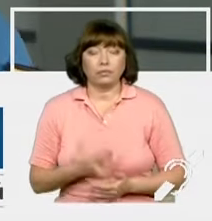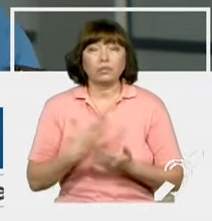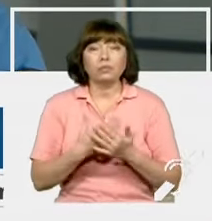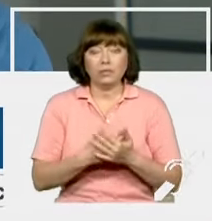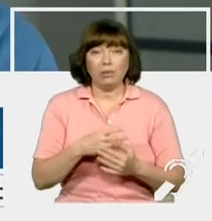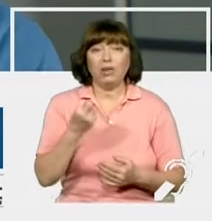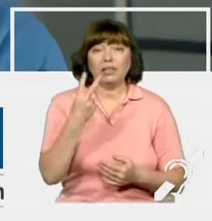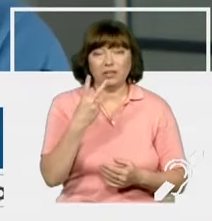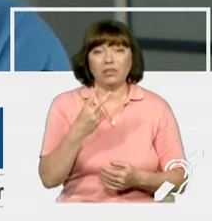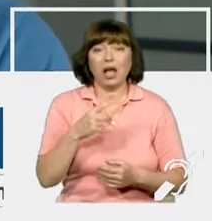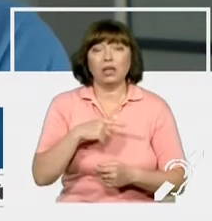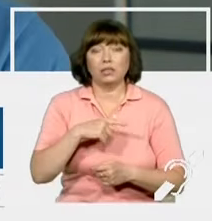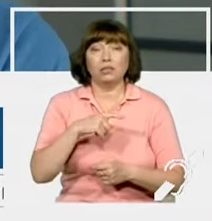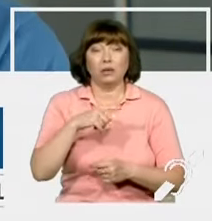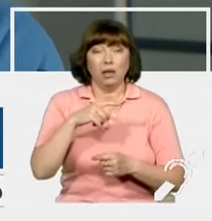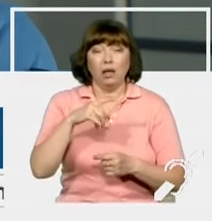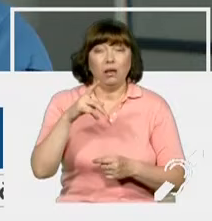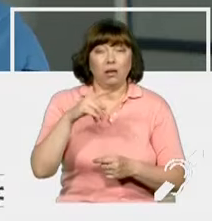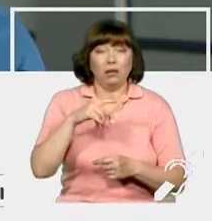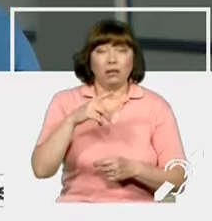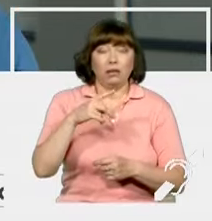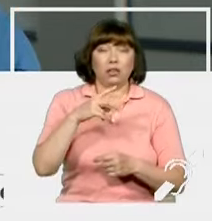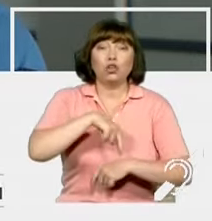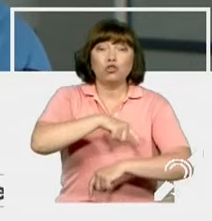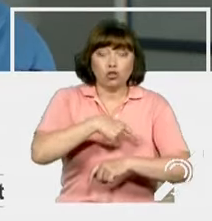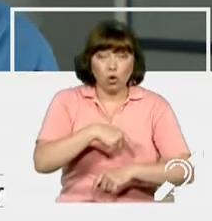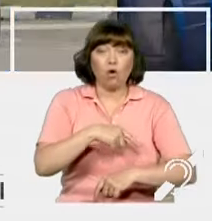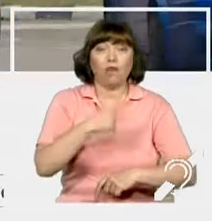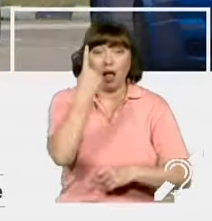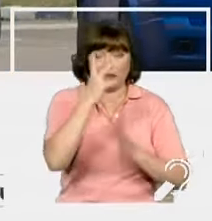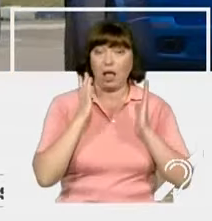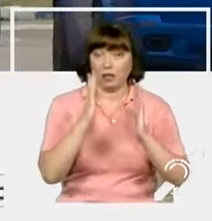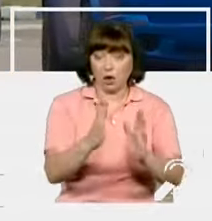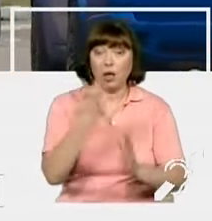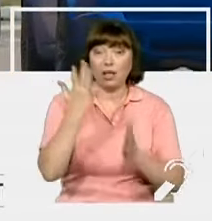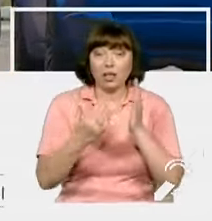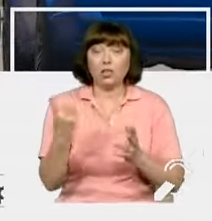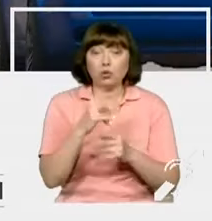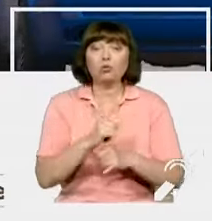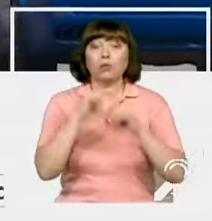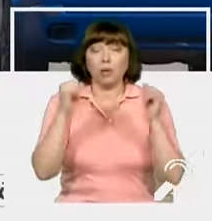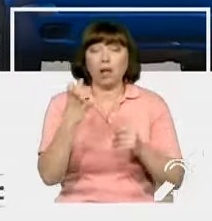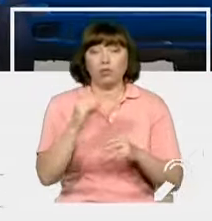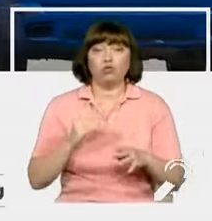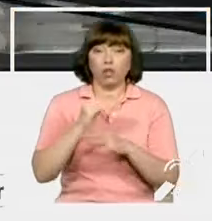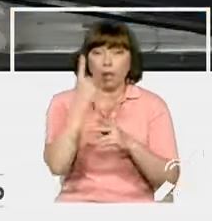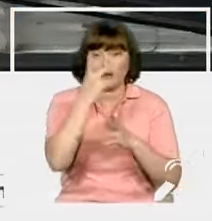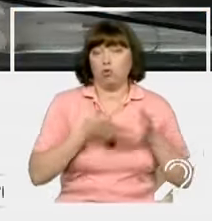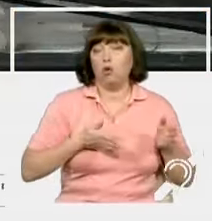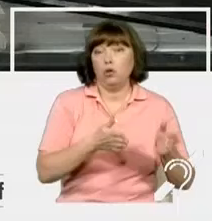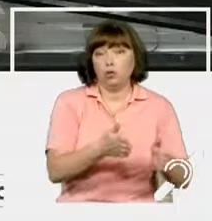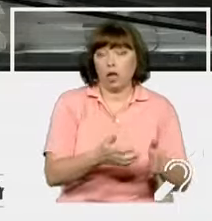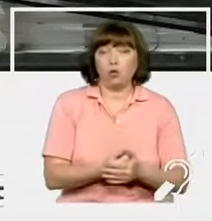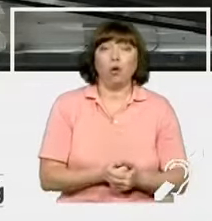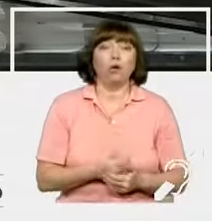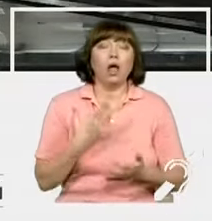ore, în medie 1000 de unități de transport. Dacă 24 de ore, evident, dublu, 2000. Deci până la perioada estivală, o zi